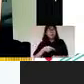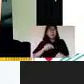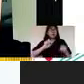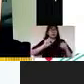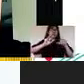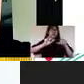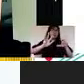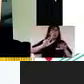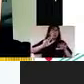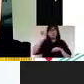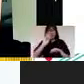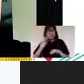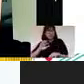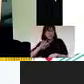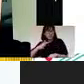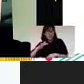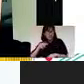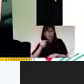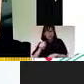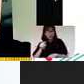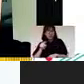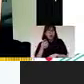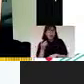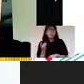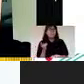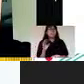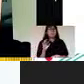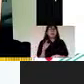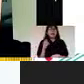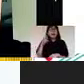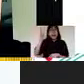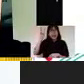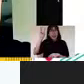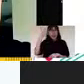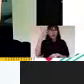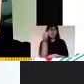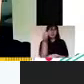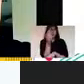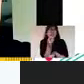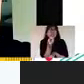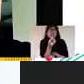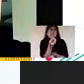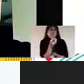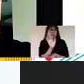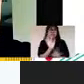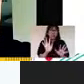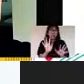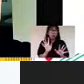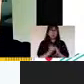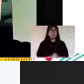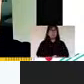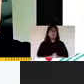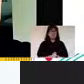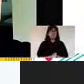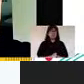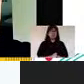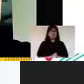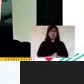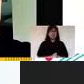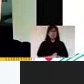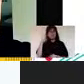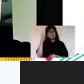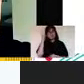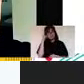99,9% gitu. Jadi errornya itu kecil sekali gitu. Nah, ini yang saya kira sekali lagi